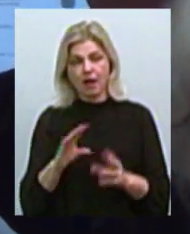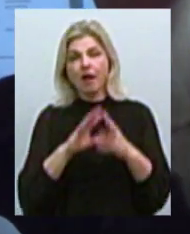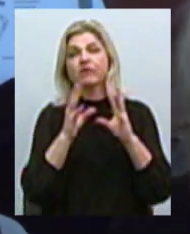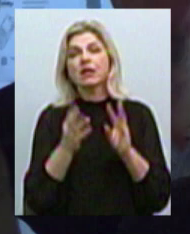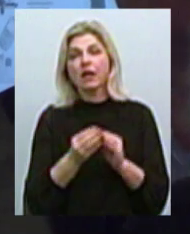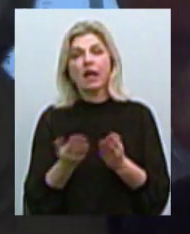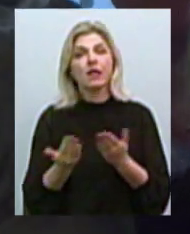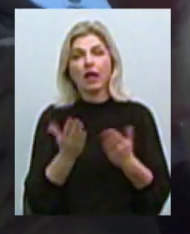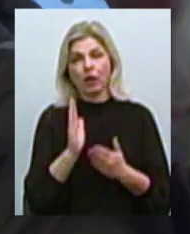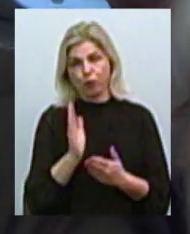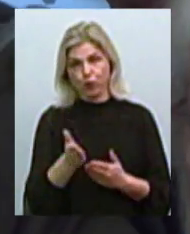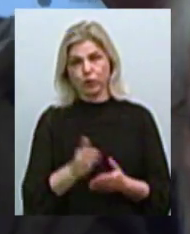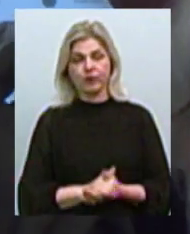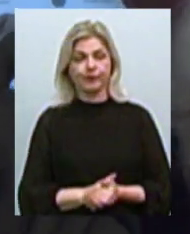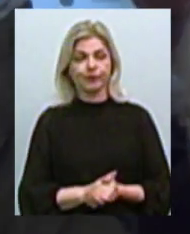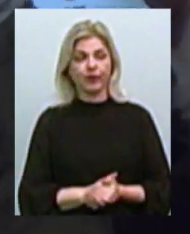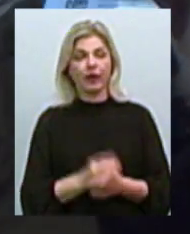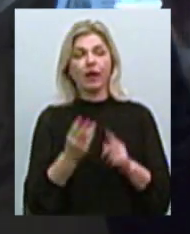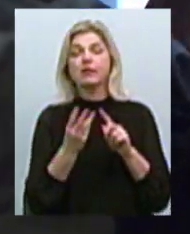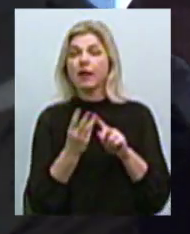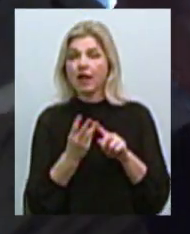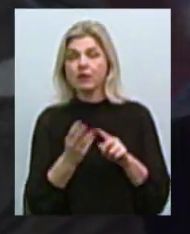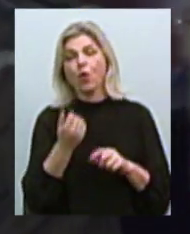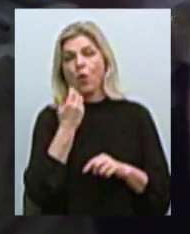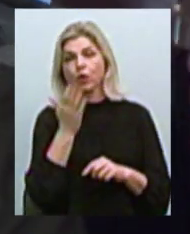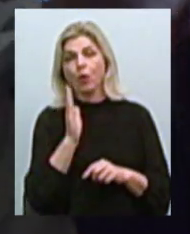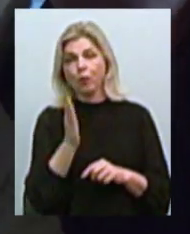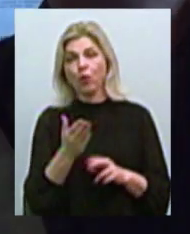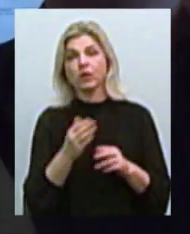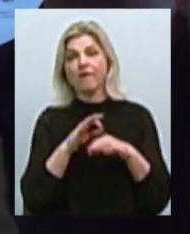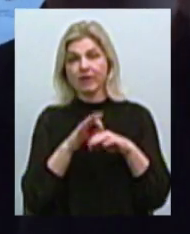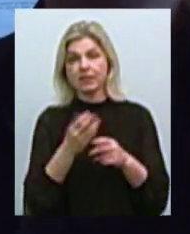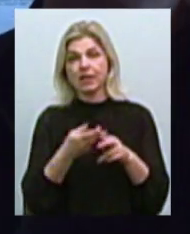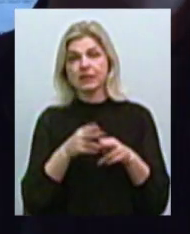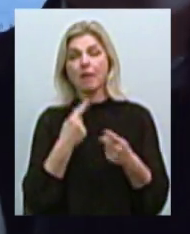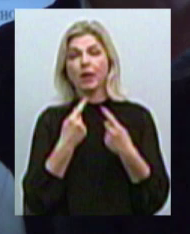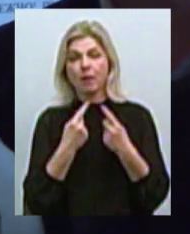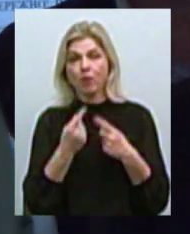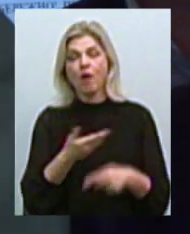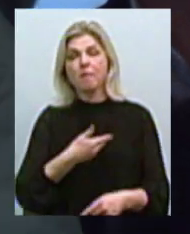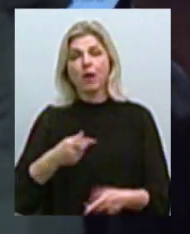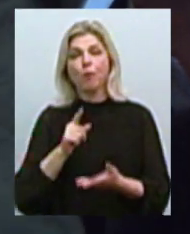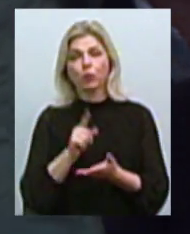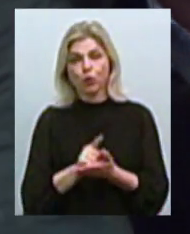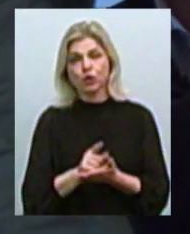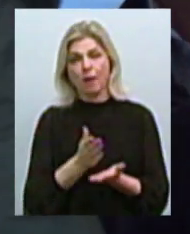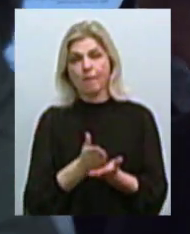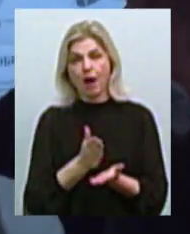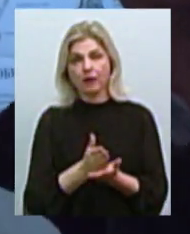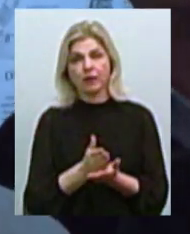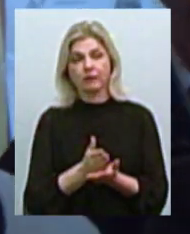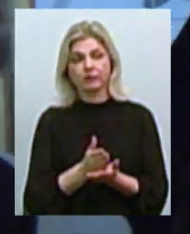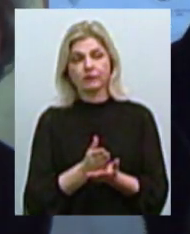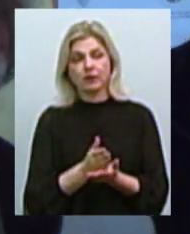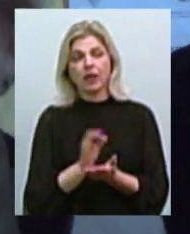які вони будуть. А і третє, коли ми будемо вести ці перемовини, ми мусимо вже мати, я так розумію, із того, що